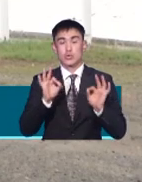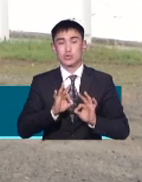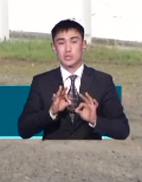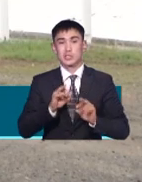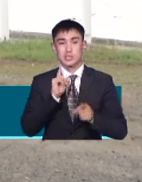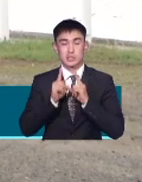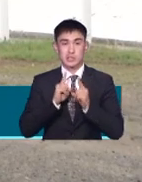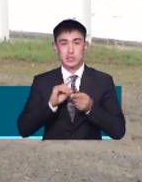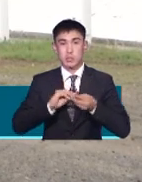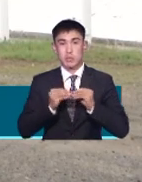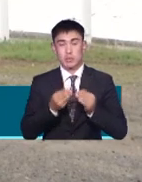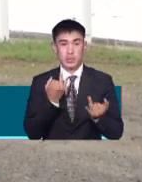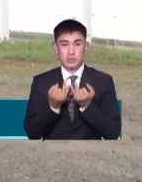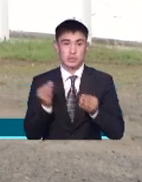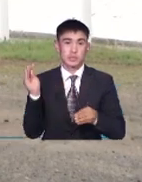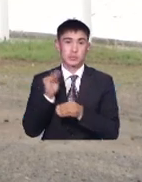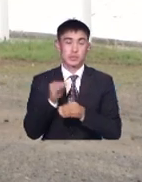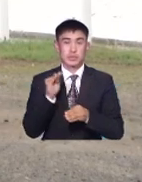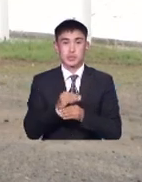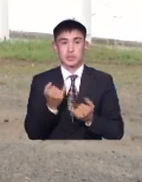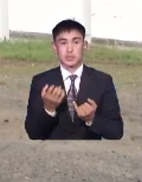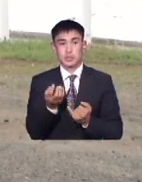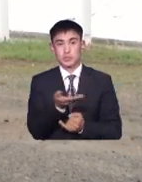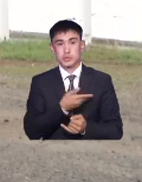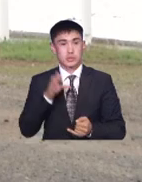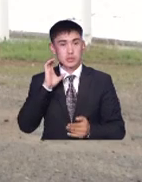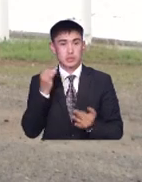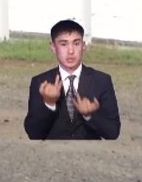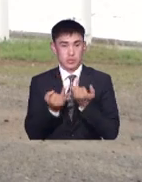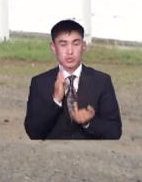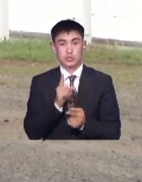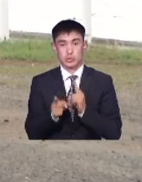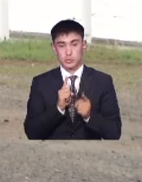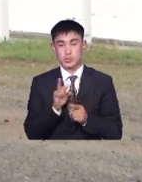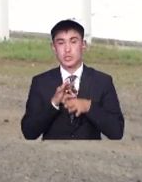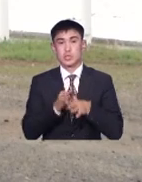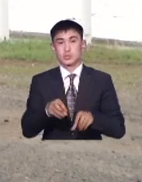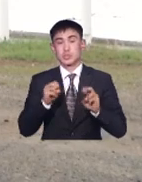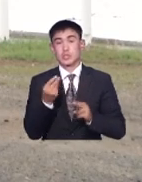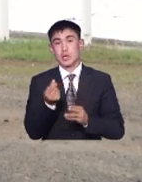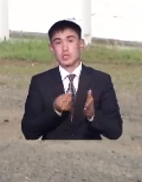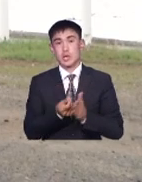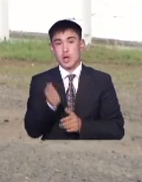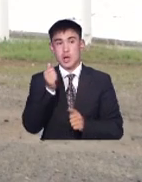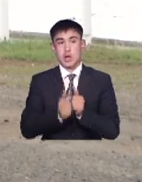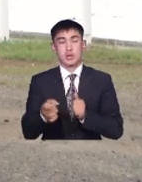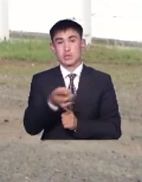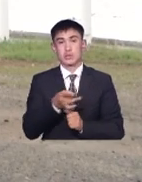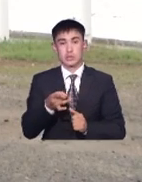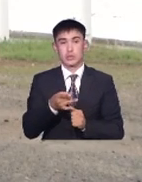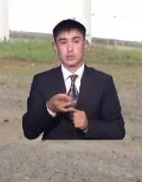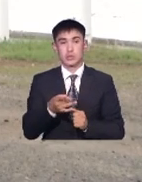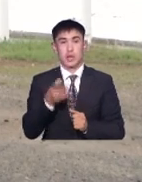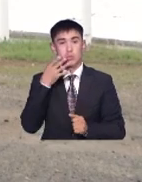қазір проблемаларды қосымша жинақтадық. Сол бойынша тағы біз үлкен тыңдаулар өткіземіз. Тиісті қаржы әрегінде өңірдің жиналған тек